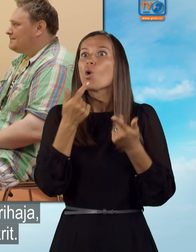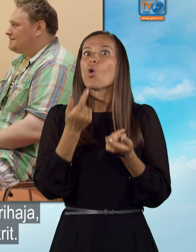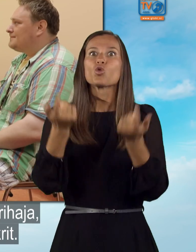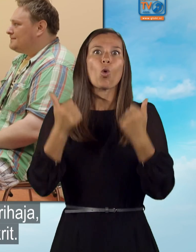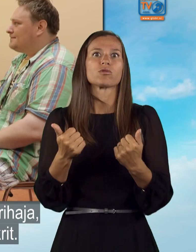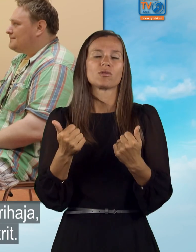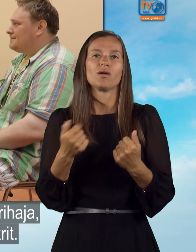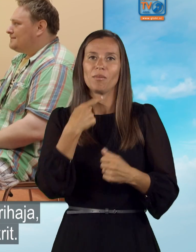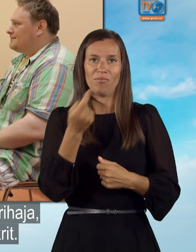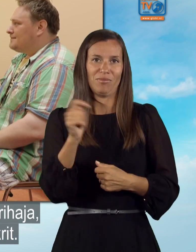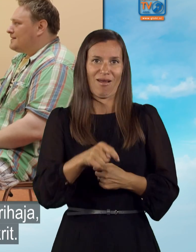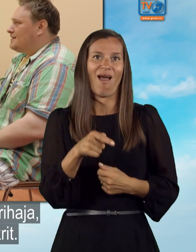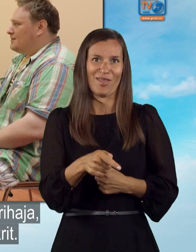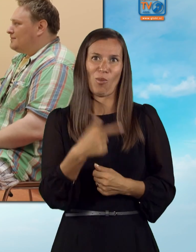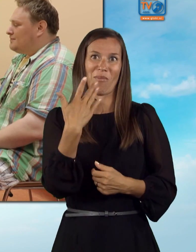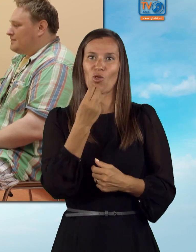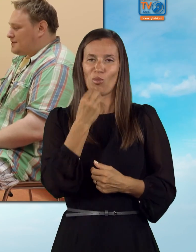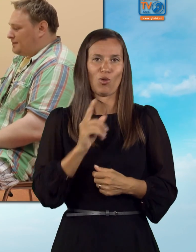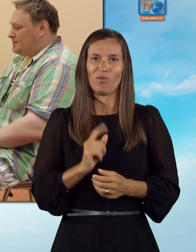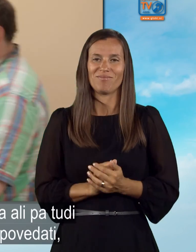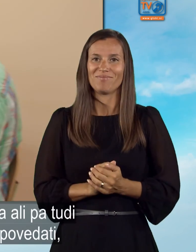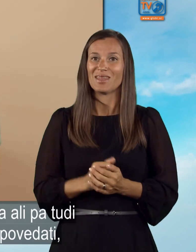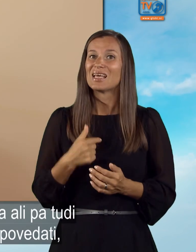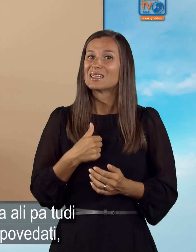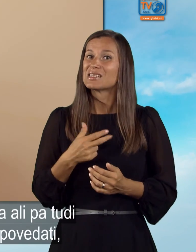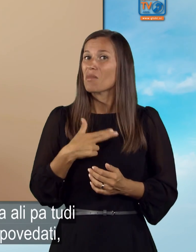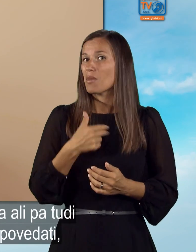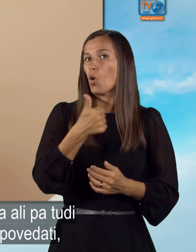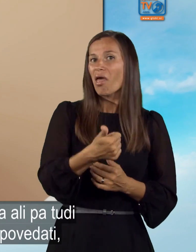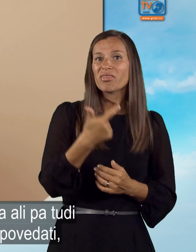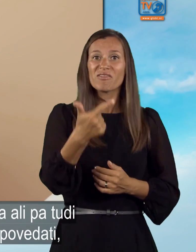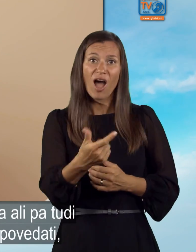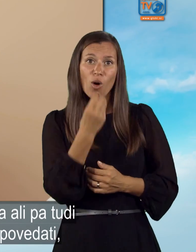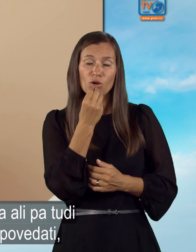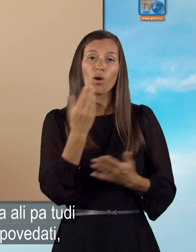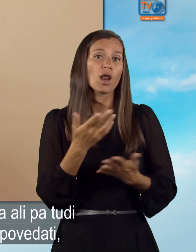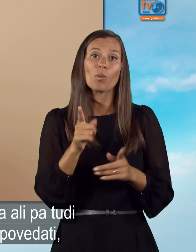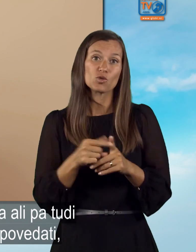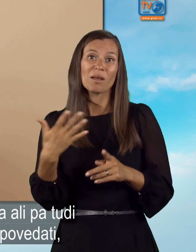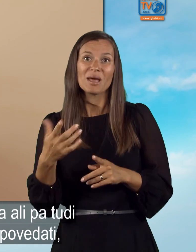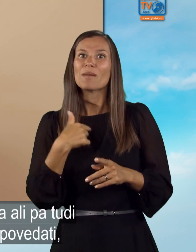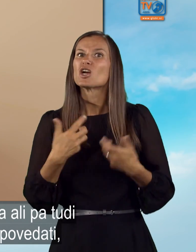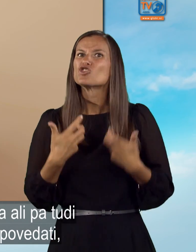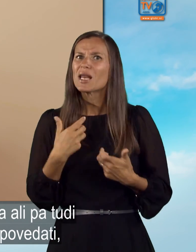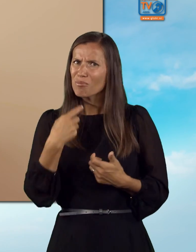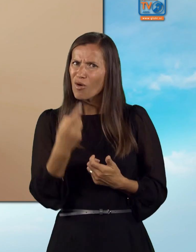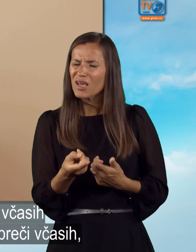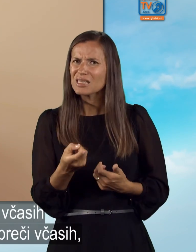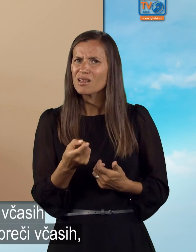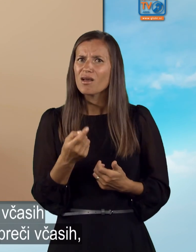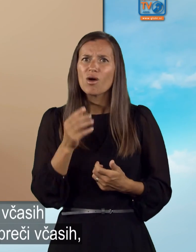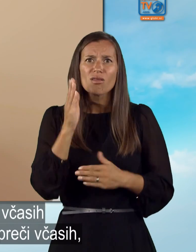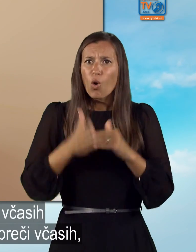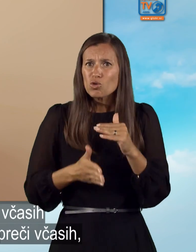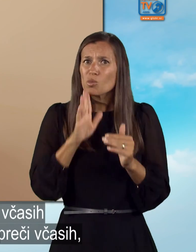prihaja. Da sem čisto odkrit. No, jaz imam, da lahko en obrok, lahko 2, lahko pa tudi na 5 naredim, ampak želim povedati, da bom